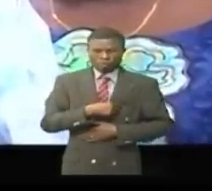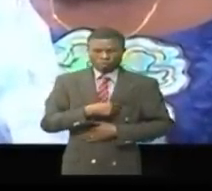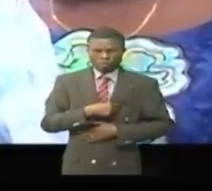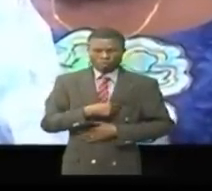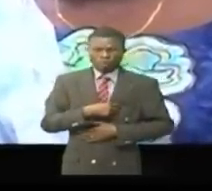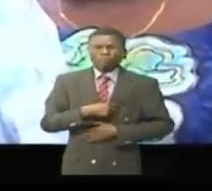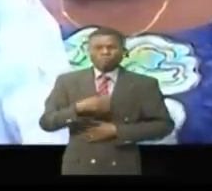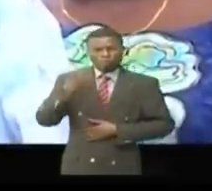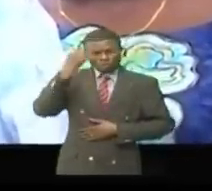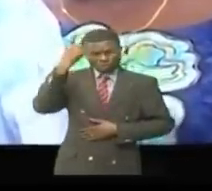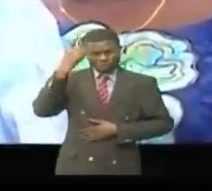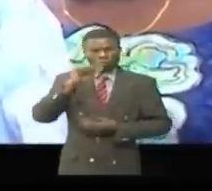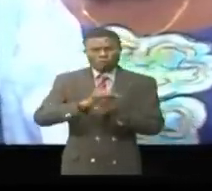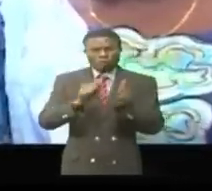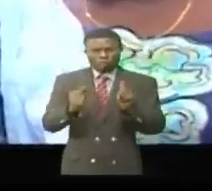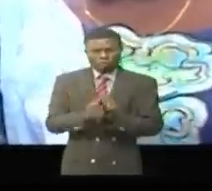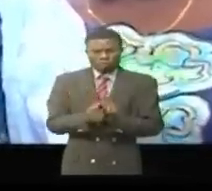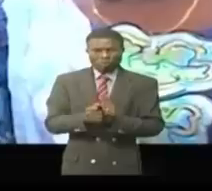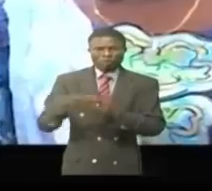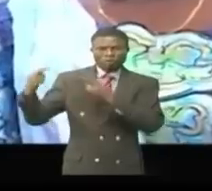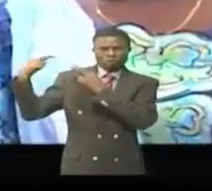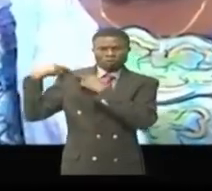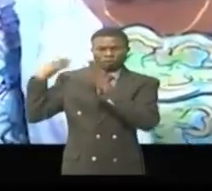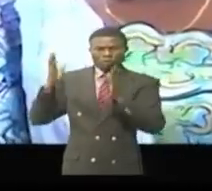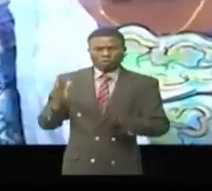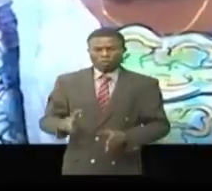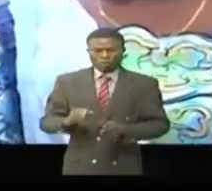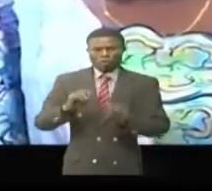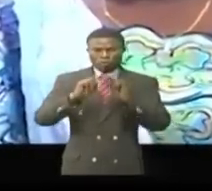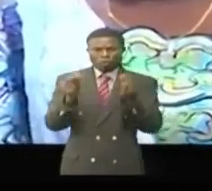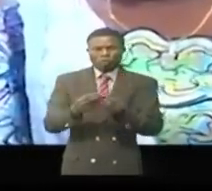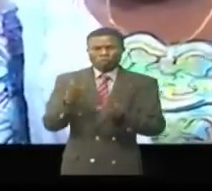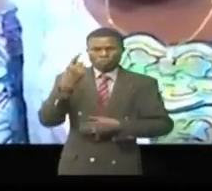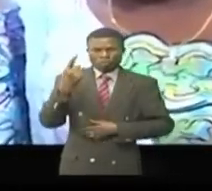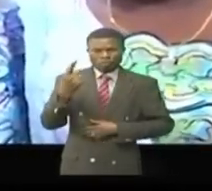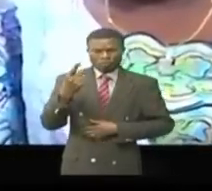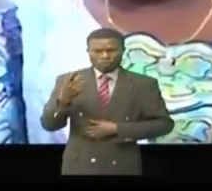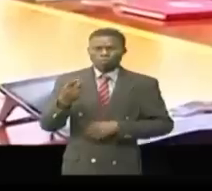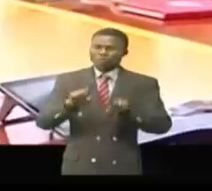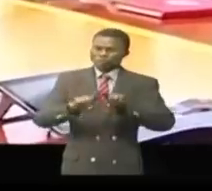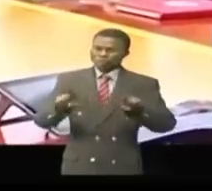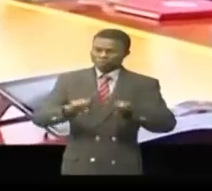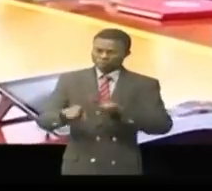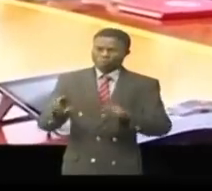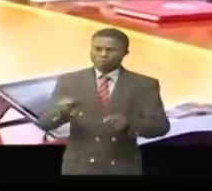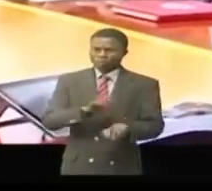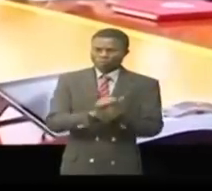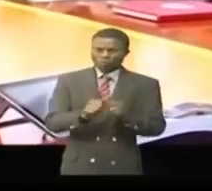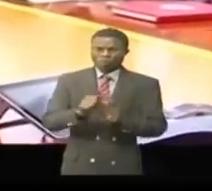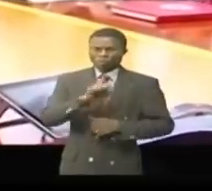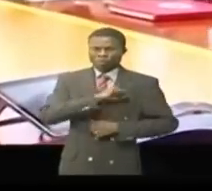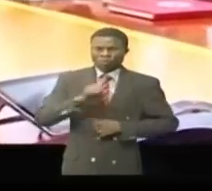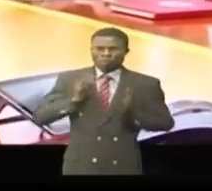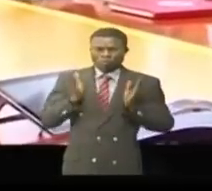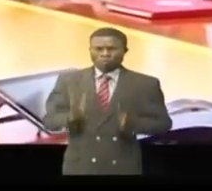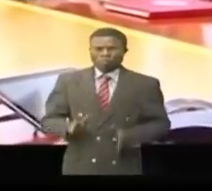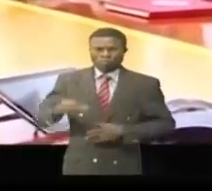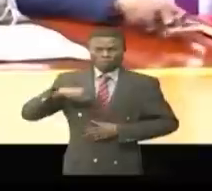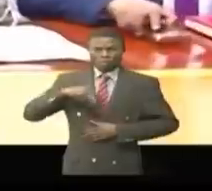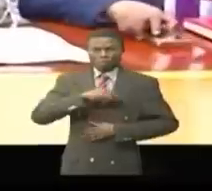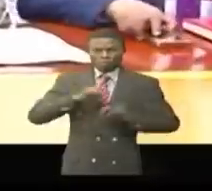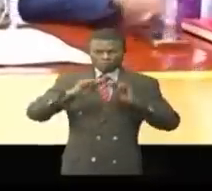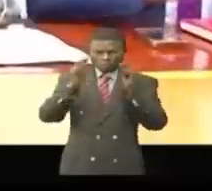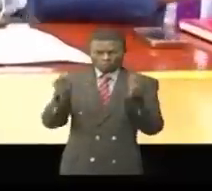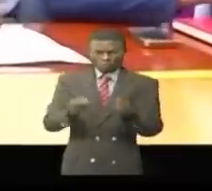de comprendre la problématique de la responsabilité commune, mais différenciée. Le sénateur, membre de la commission